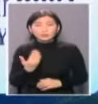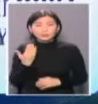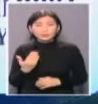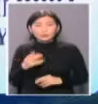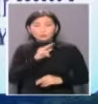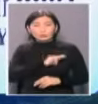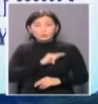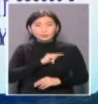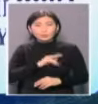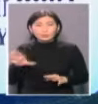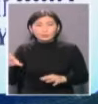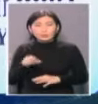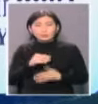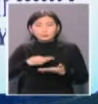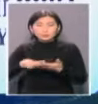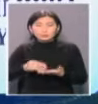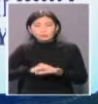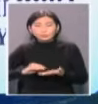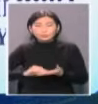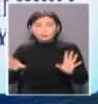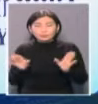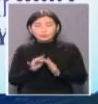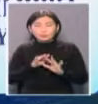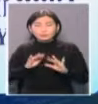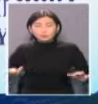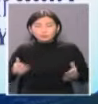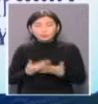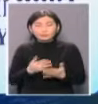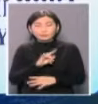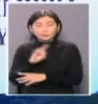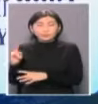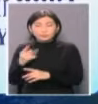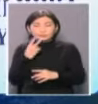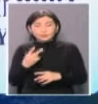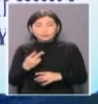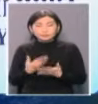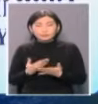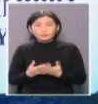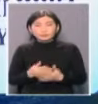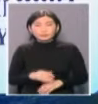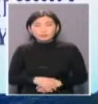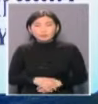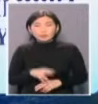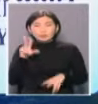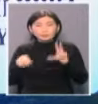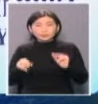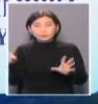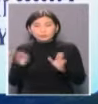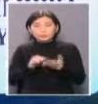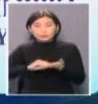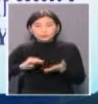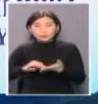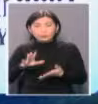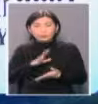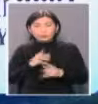да жұмысы ведомство толтырылады. Баланың аты жөнесімен, шифрымен, баланың жұмысы шифрланады. Шифрланғаннан кейін